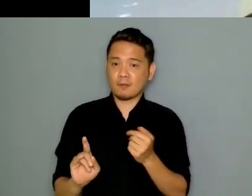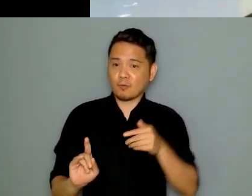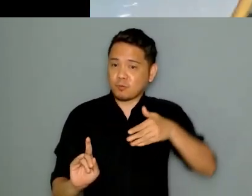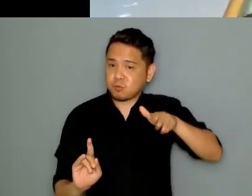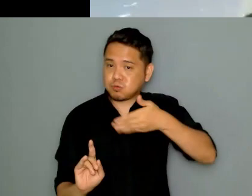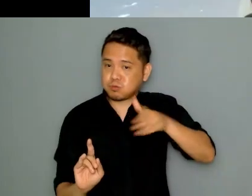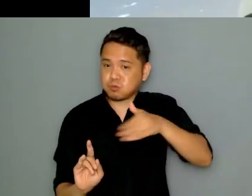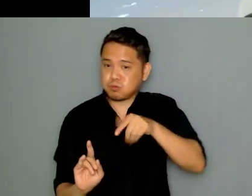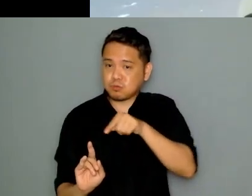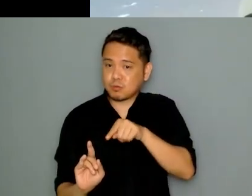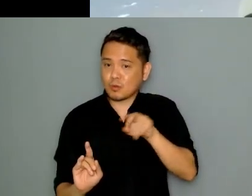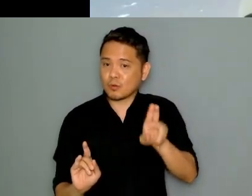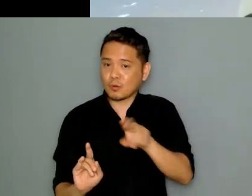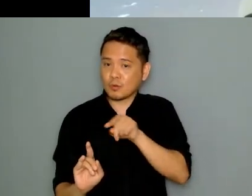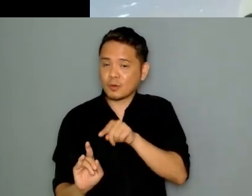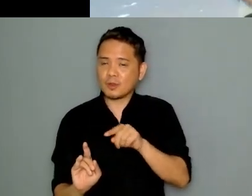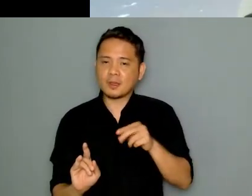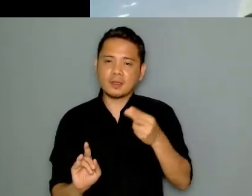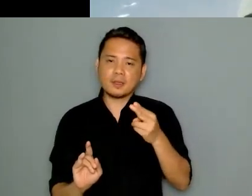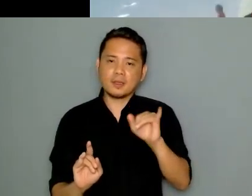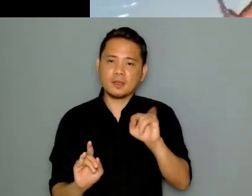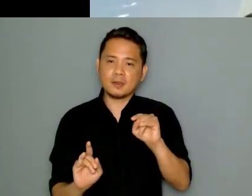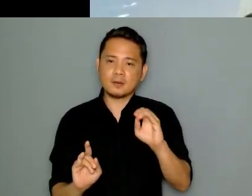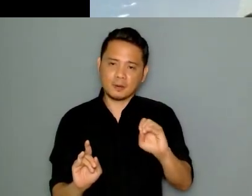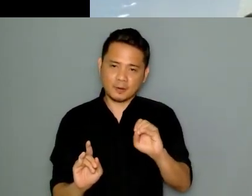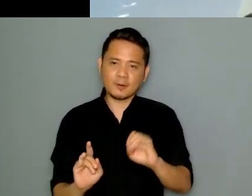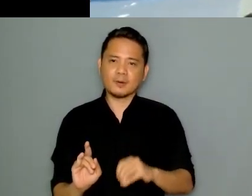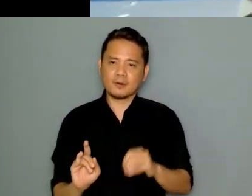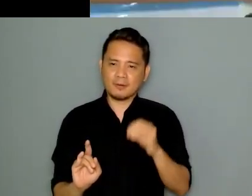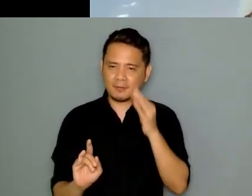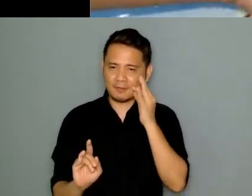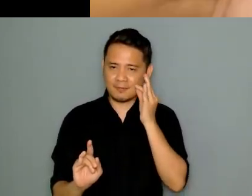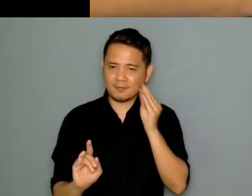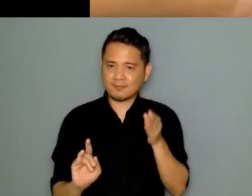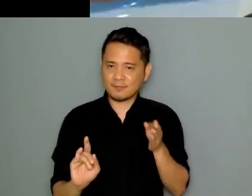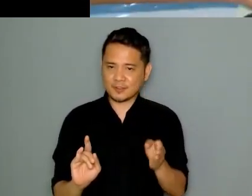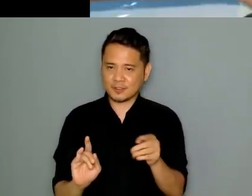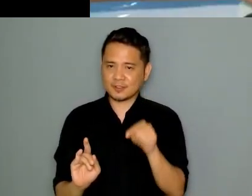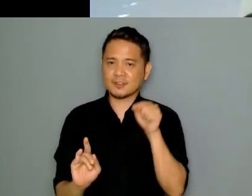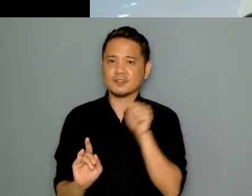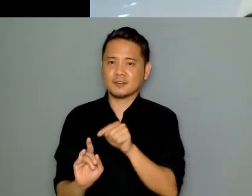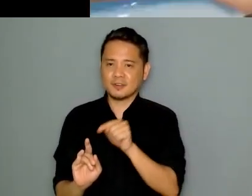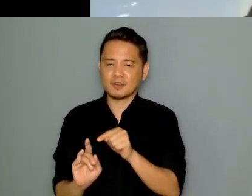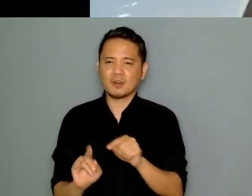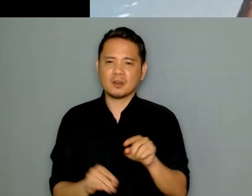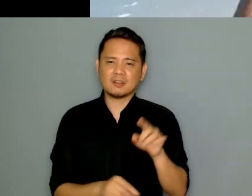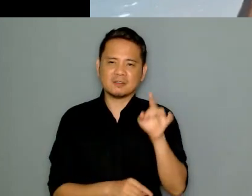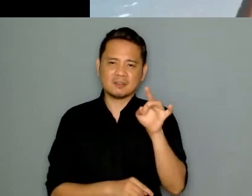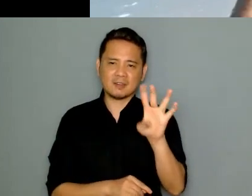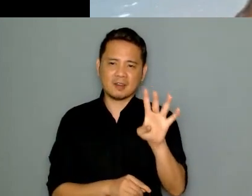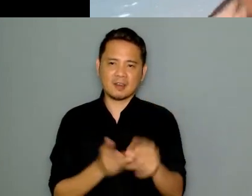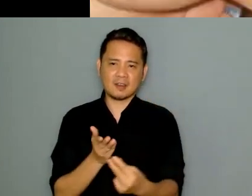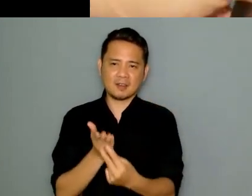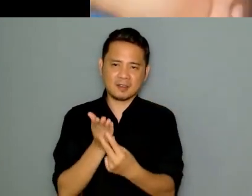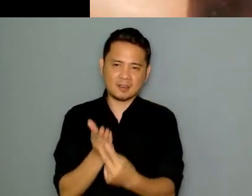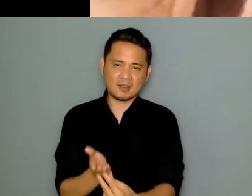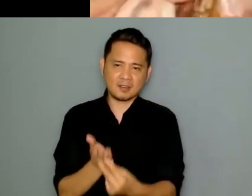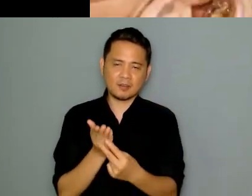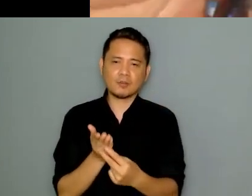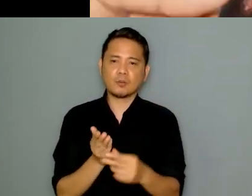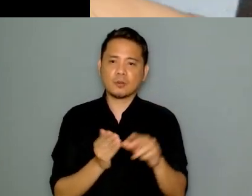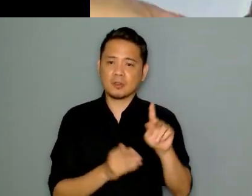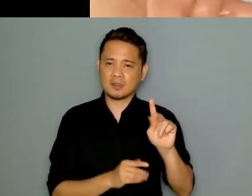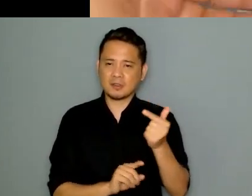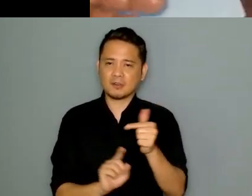nga tayo ng hito. Itong hito na ito approximately ay nasa 1 kilo mahigit, pero no, syempre lilinisin natin